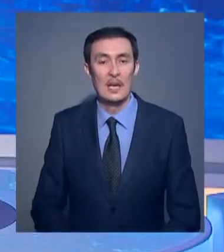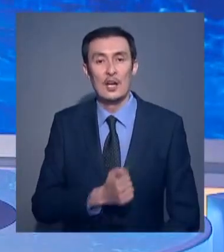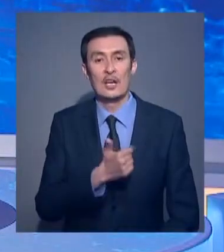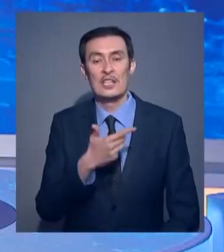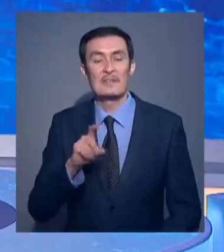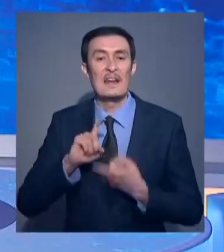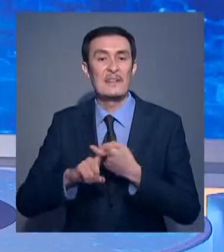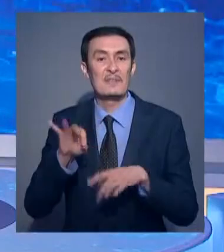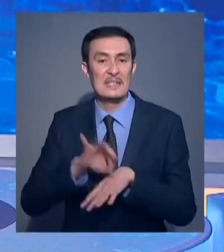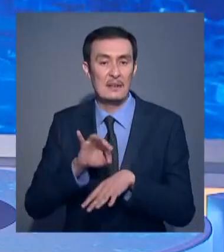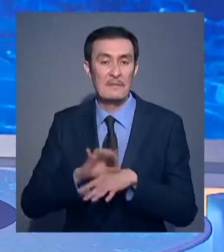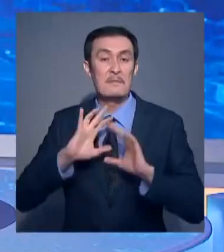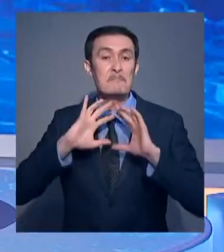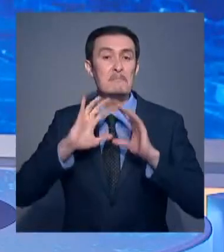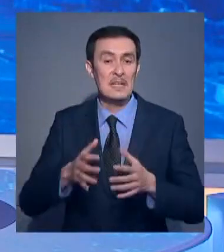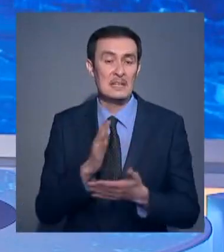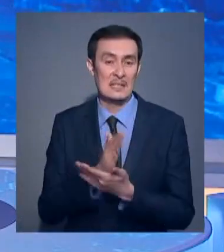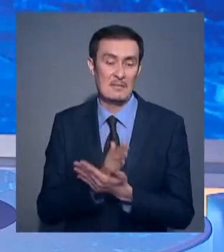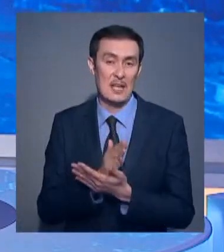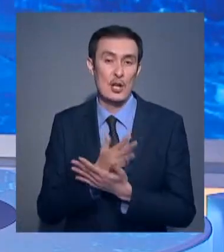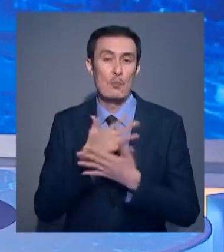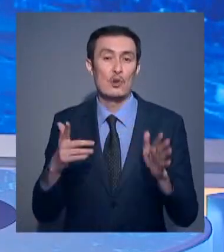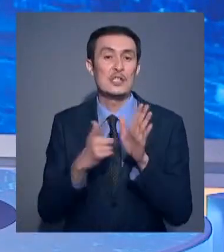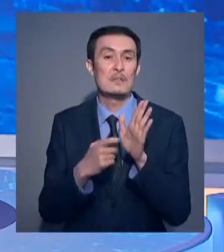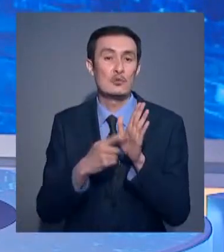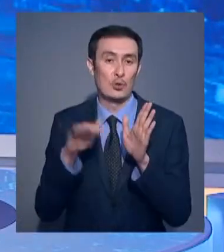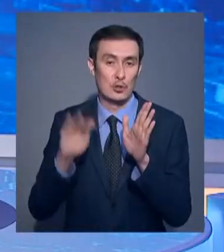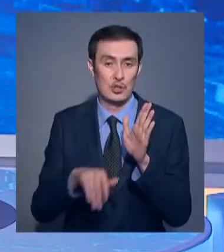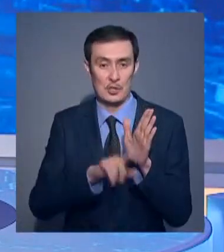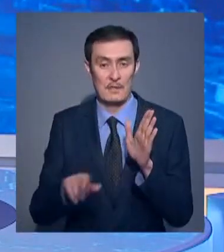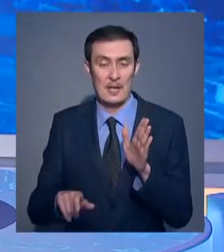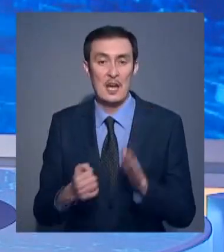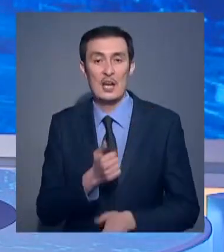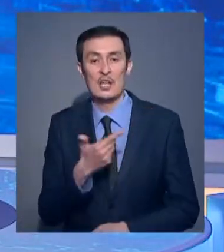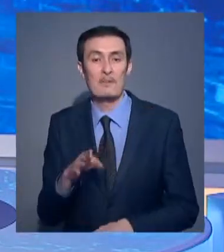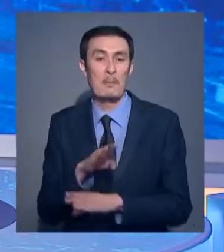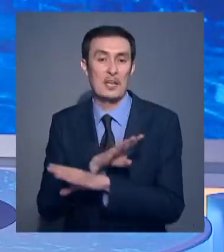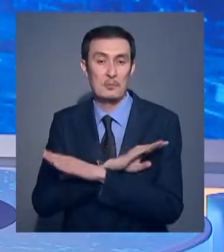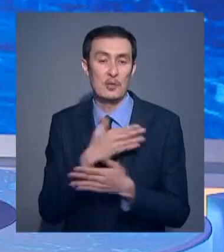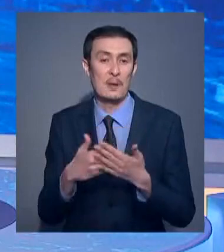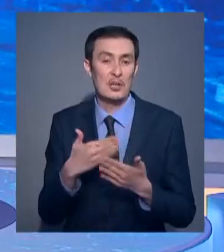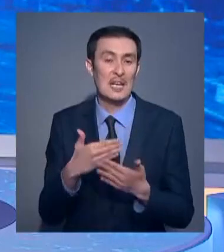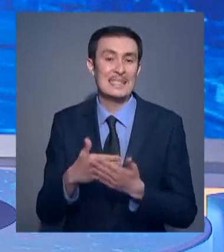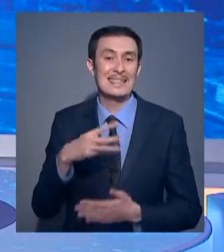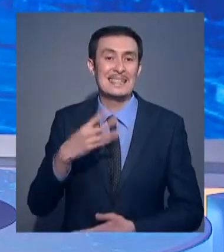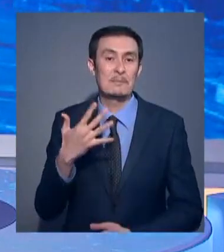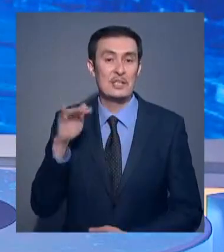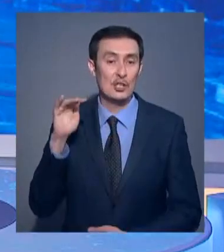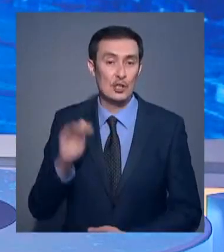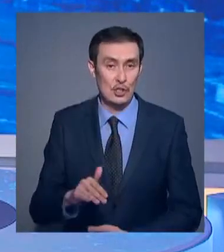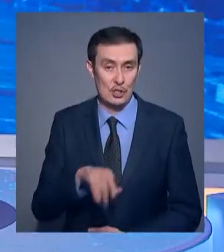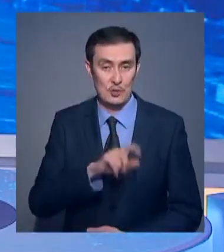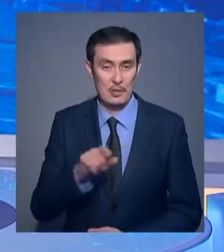Общее число инфицированных по всему миру составляет больше 700 тысяч. Число погибших от COVID-19 приближается к